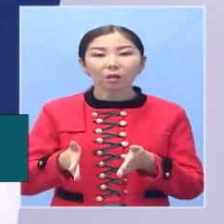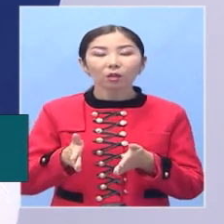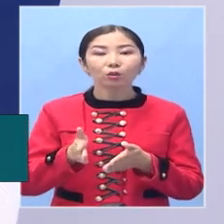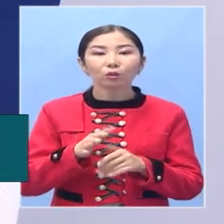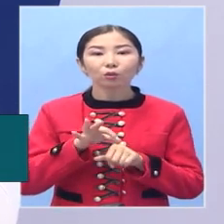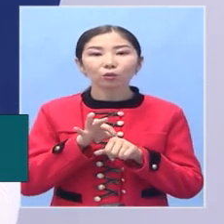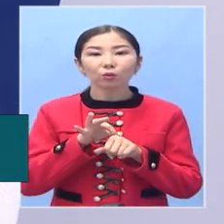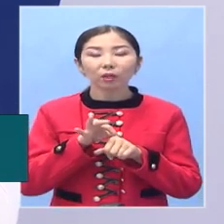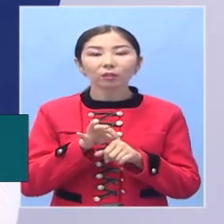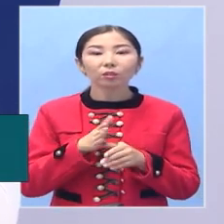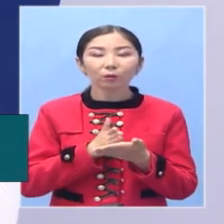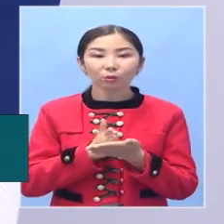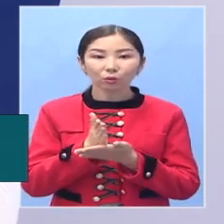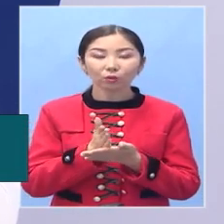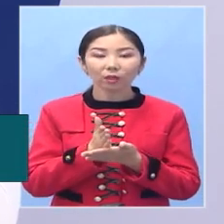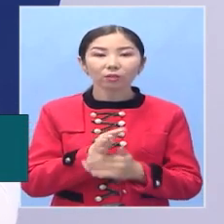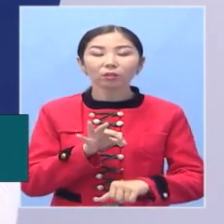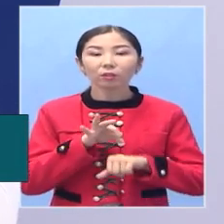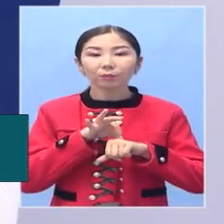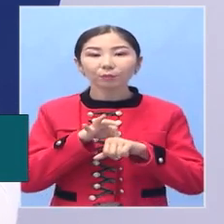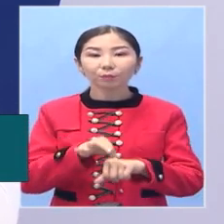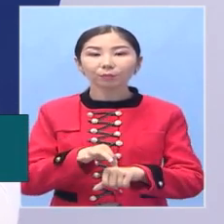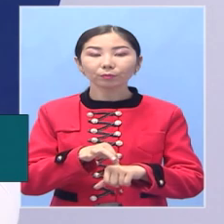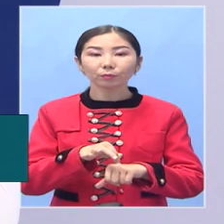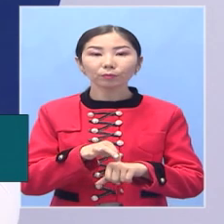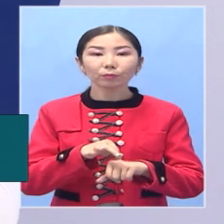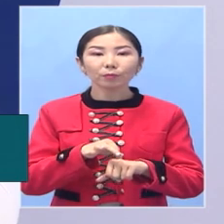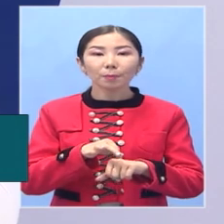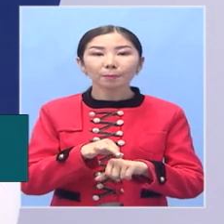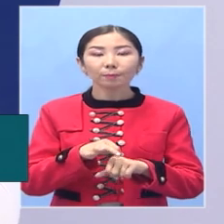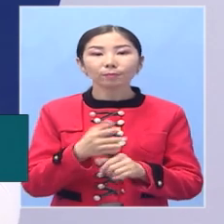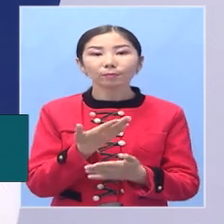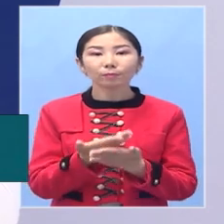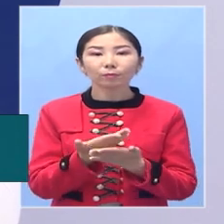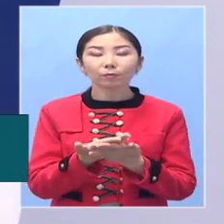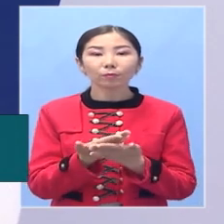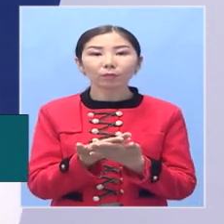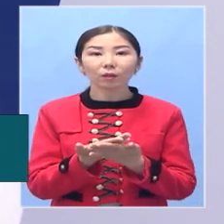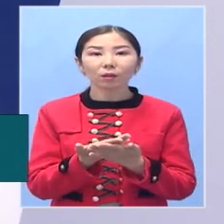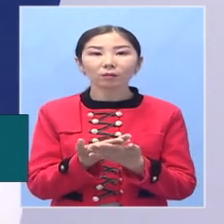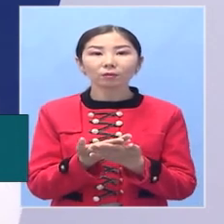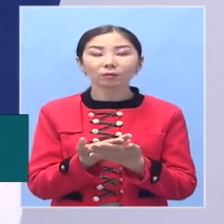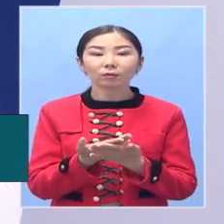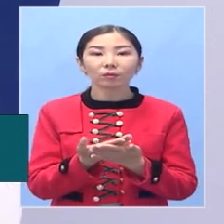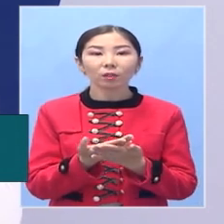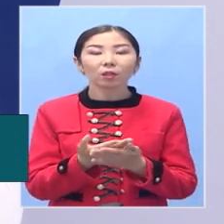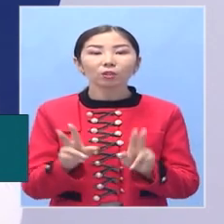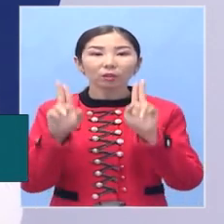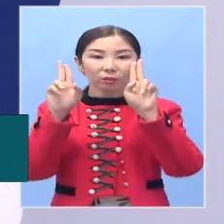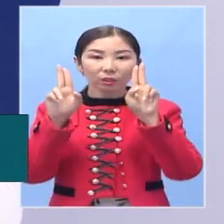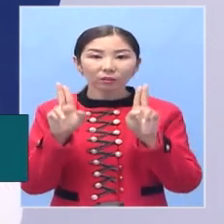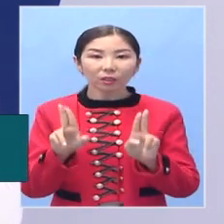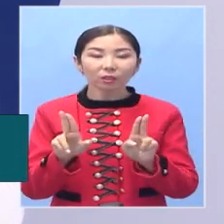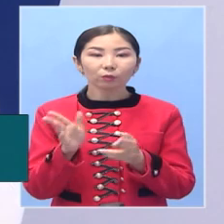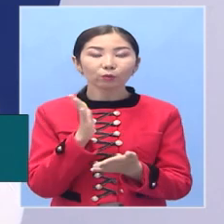Енді оларды жаңағы кіру себептерінің тоже енді өздерінің нелері бар да, бір шарттары бар да, енді